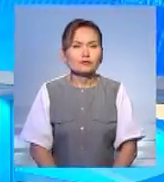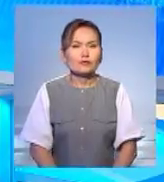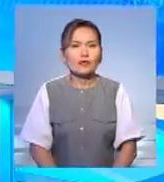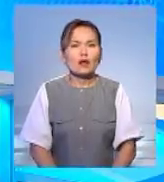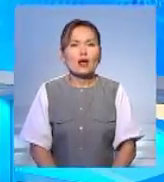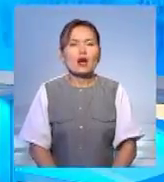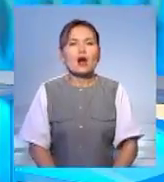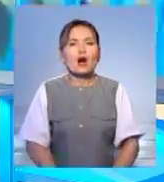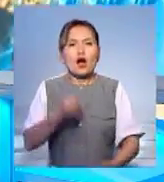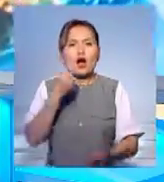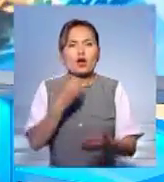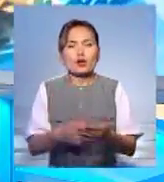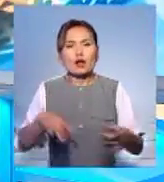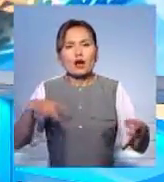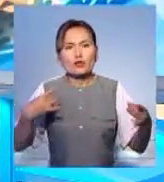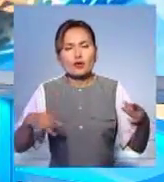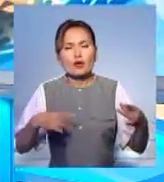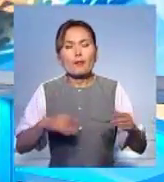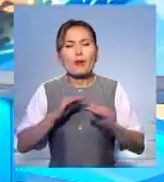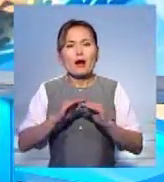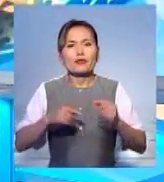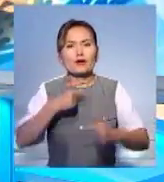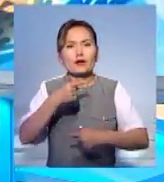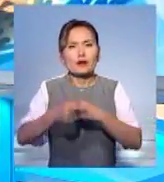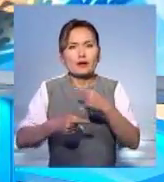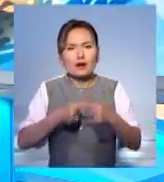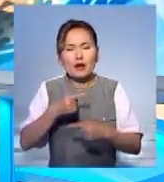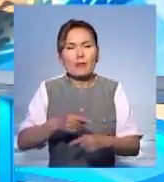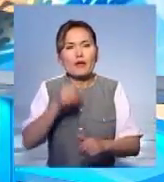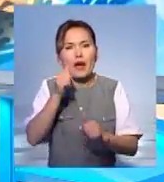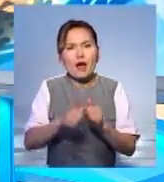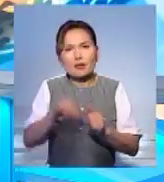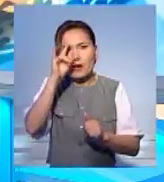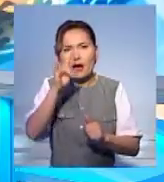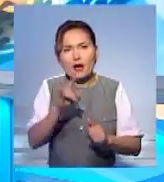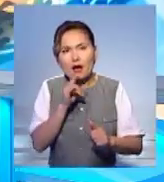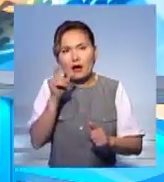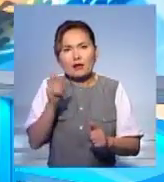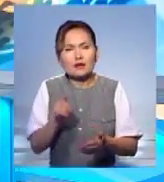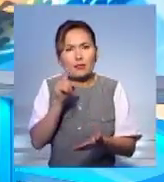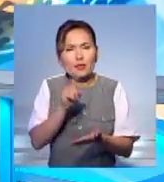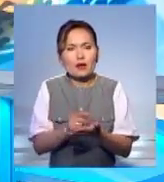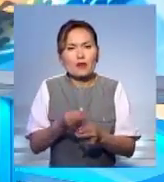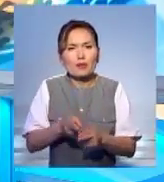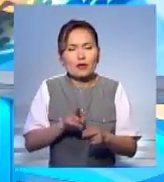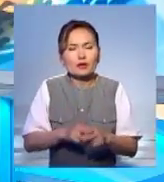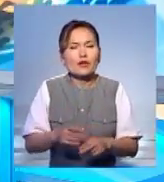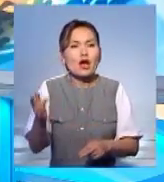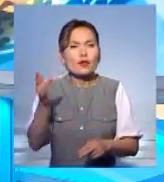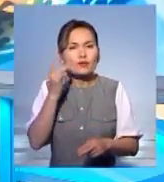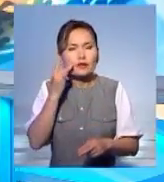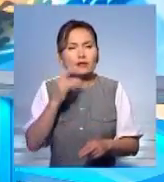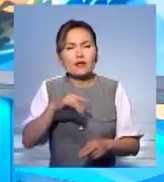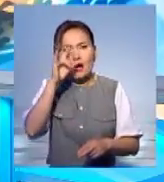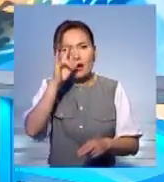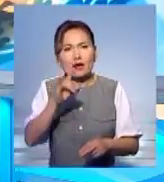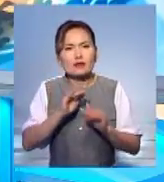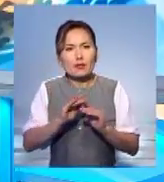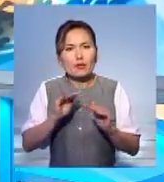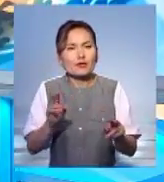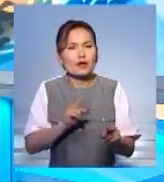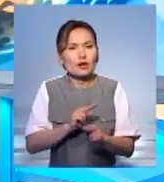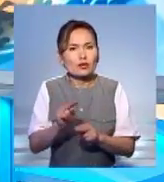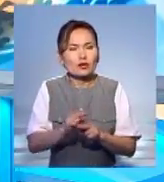Үкілі домбыраны ұрпаққа аманаттау әрі қазаққа парыз. Сырбойылық шебер Ақтай Рыспанбетов осы ұстанымынан айнымай келеді. Ал